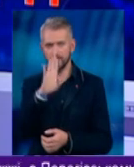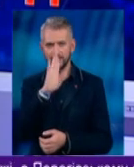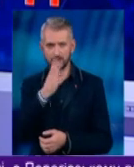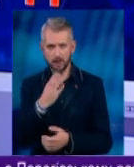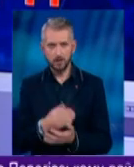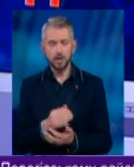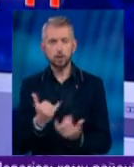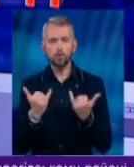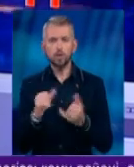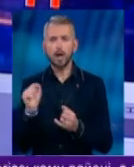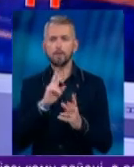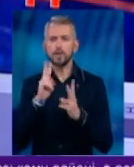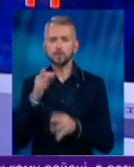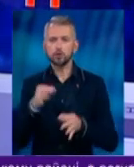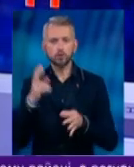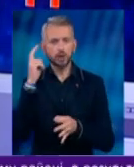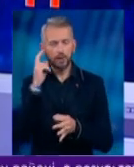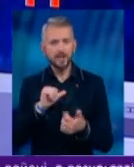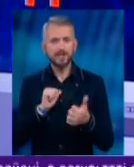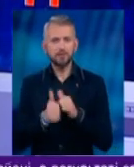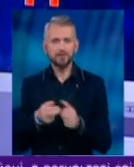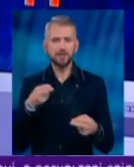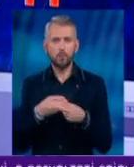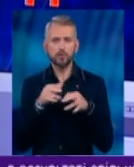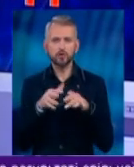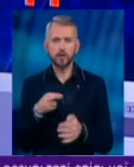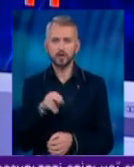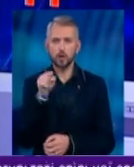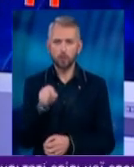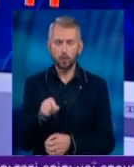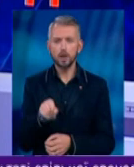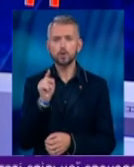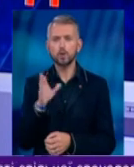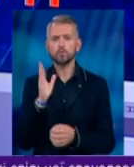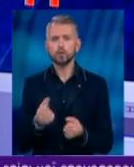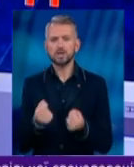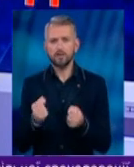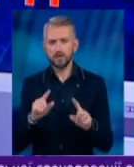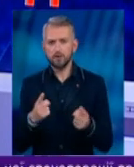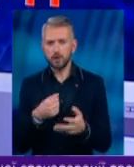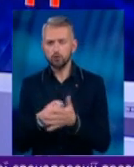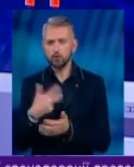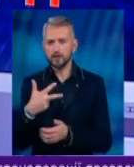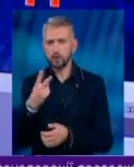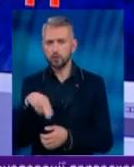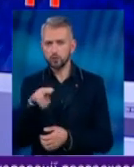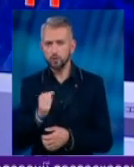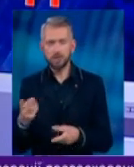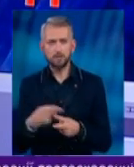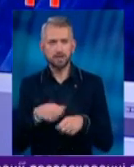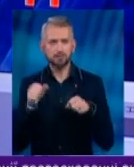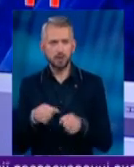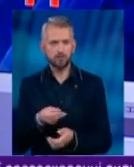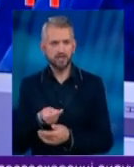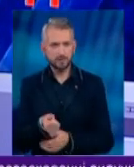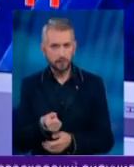зраді. І сьогодні апеляційний суд Києва замінив запобіжний захід для Нагорного. Його триматимуть під вартою до 30 листопада без права